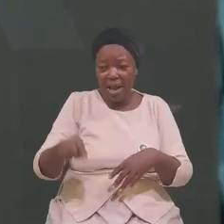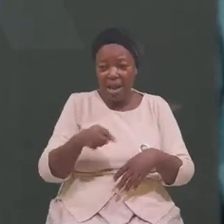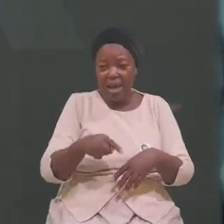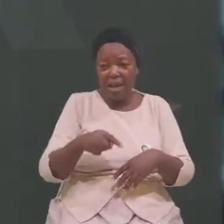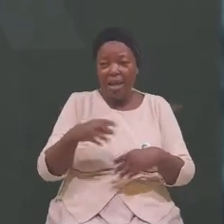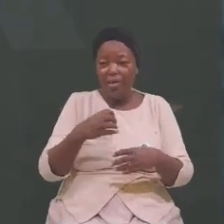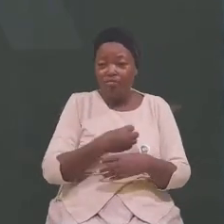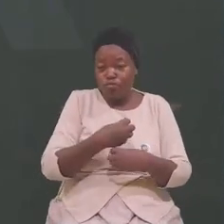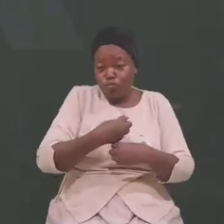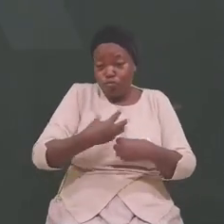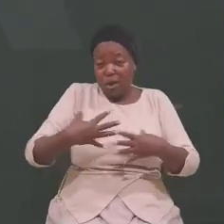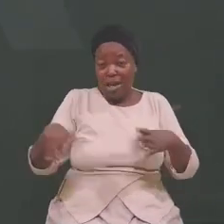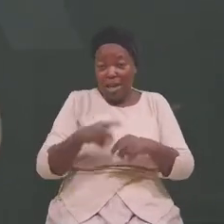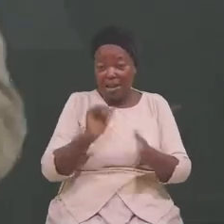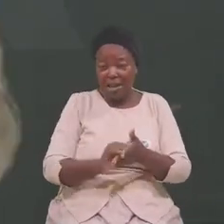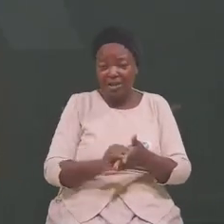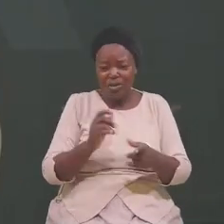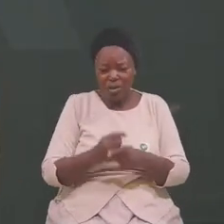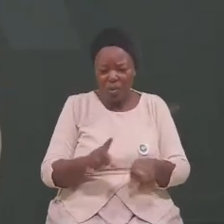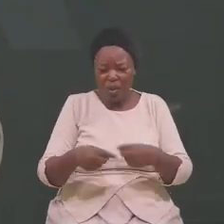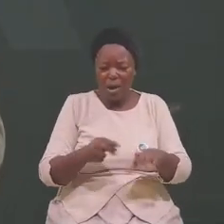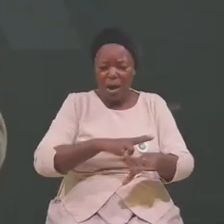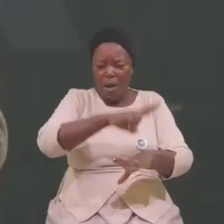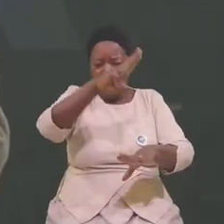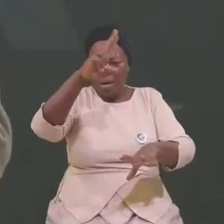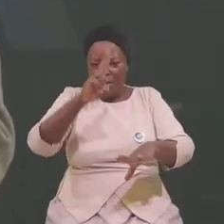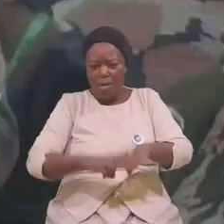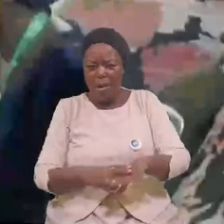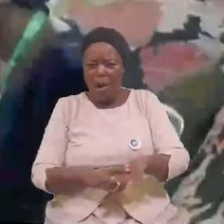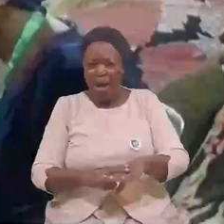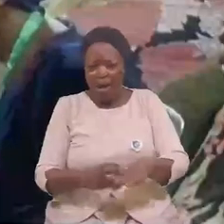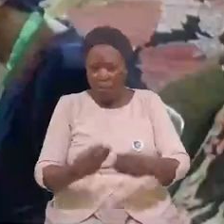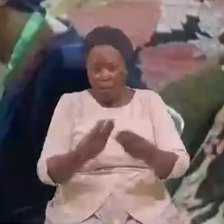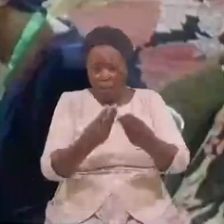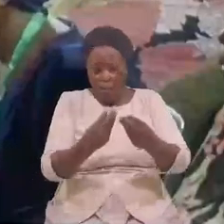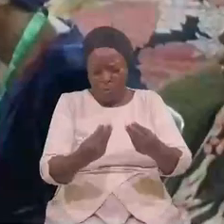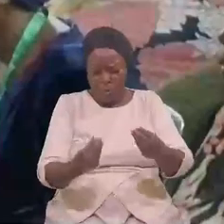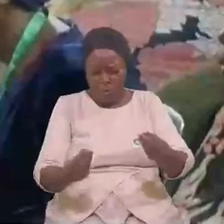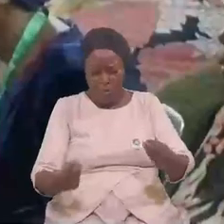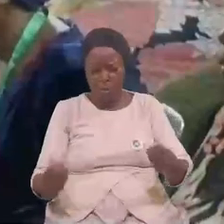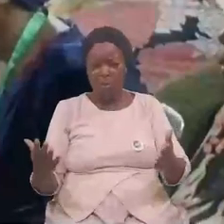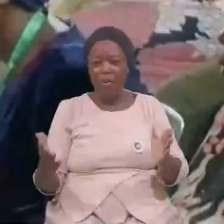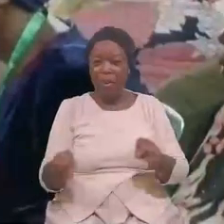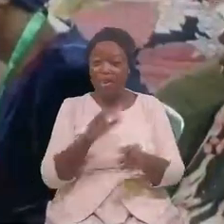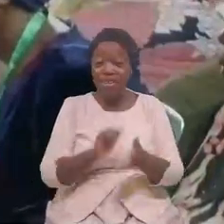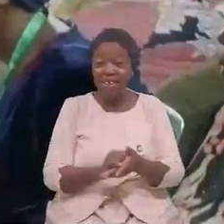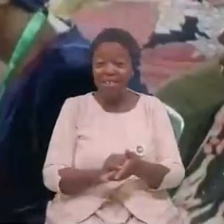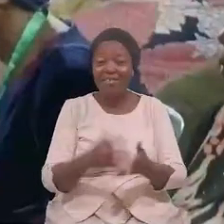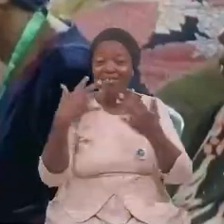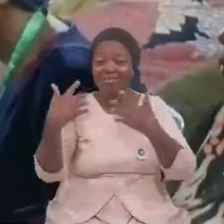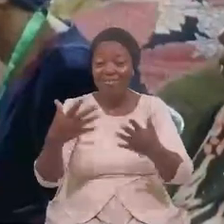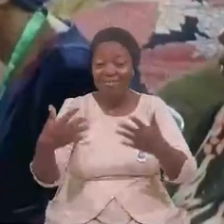pieds normaux. Comme si vous dégonflez un ballon. Ça c'est bon, ça c'est bon. Acclamez si vous voulez